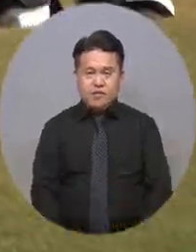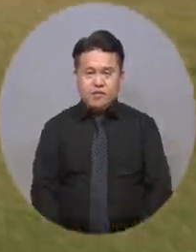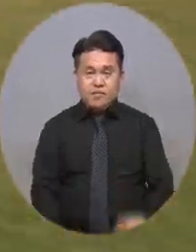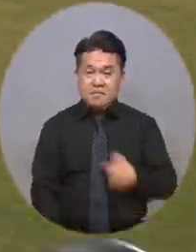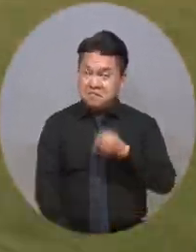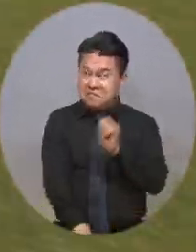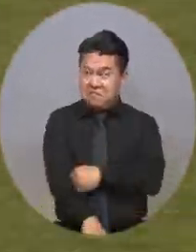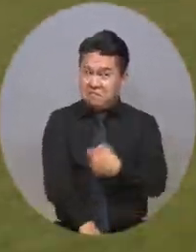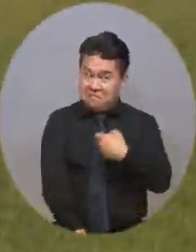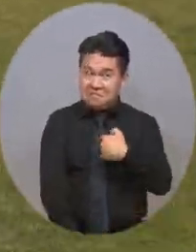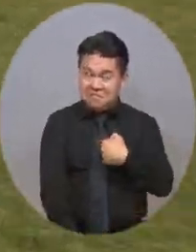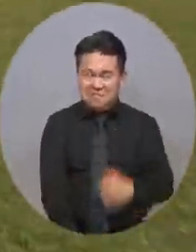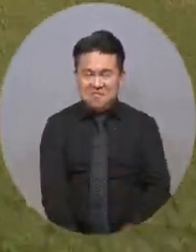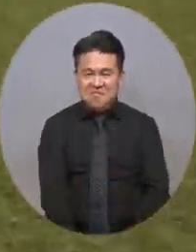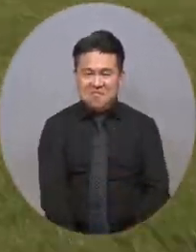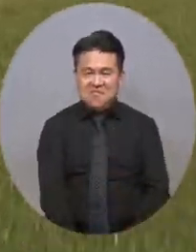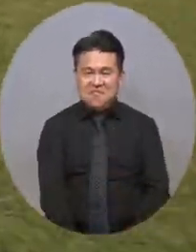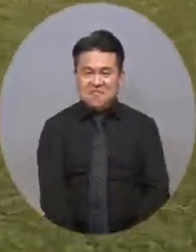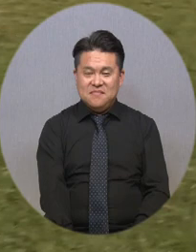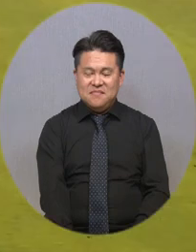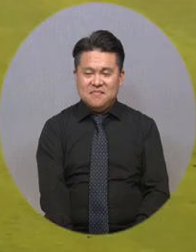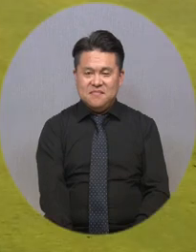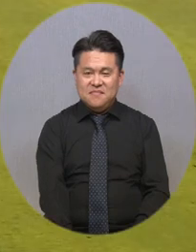쳤대요. 네.